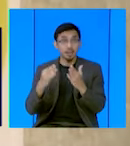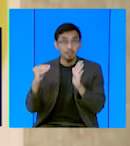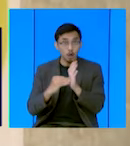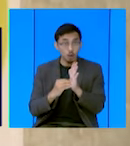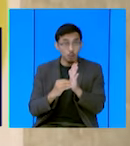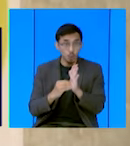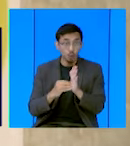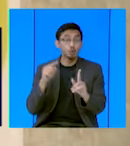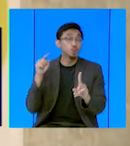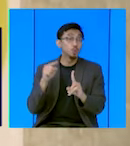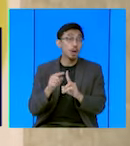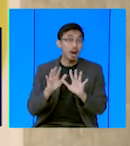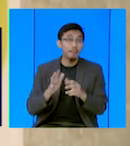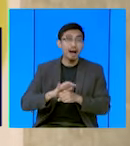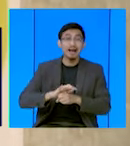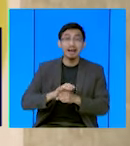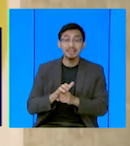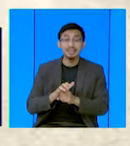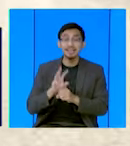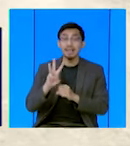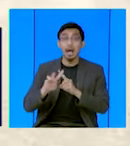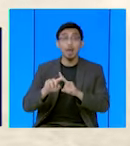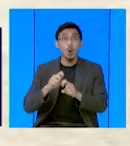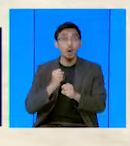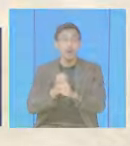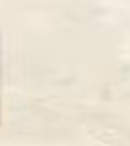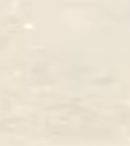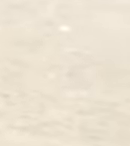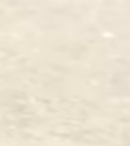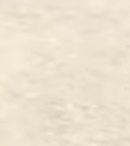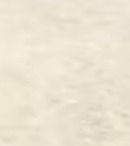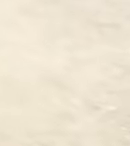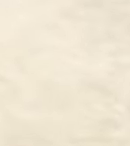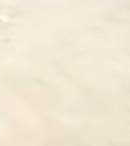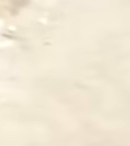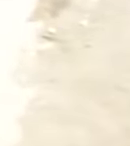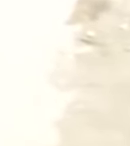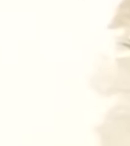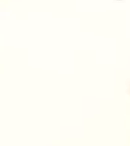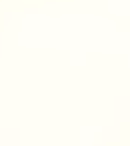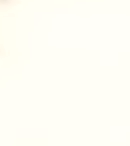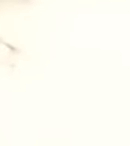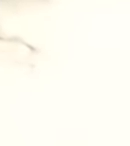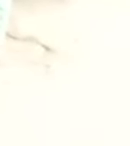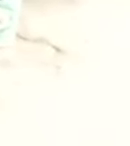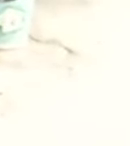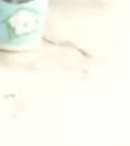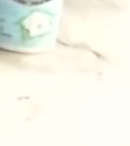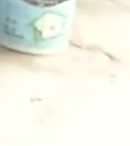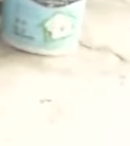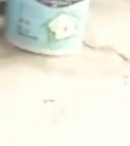agar LPG 3 kg yang disubsidi besar-besaran oleh negara benar-benar tepat sasaran ke masyarakat yang